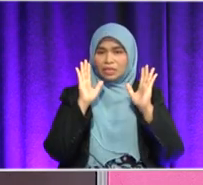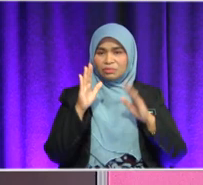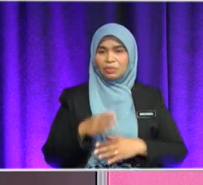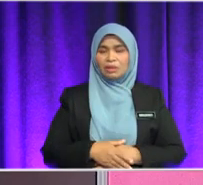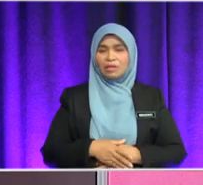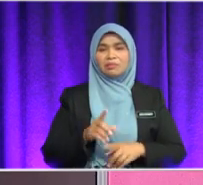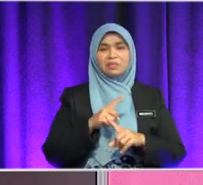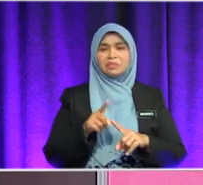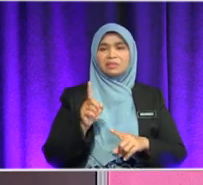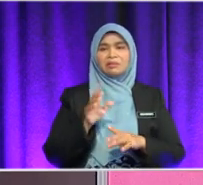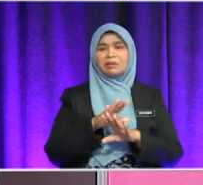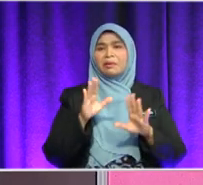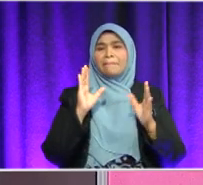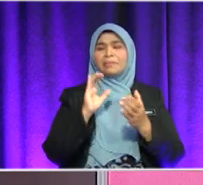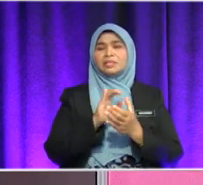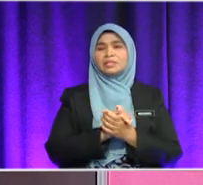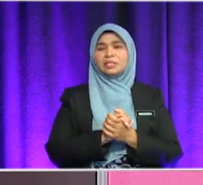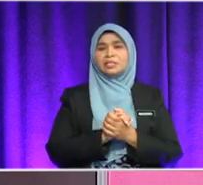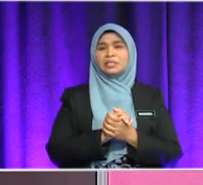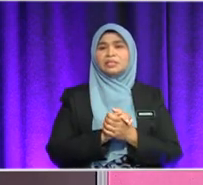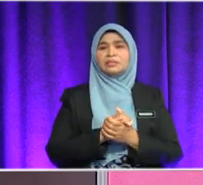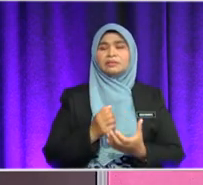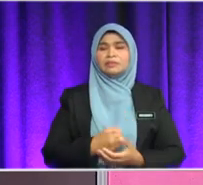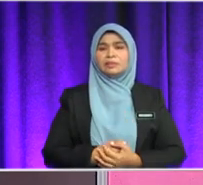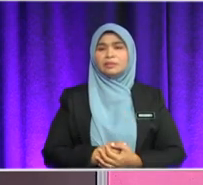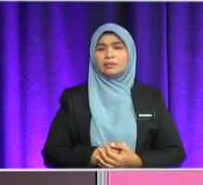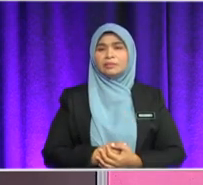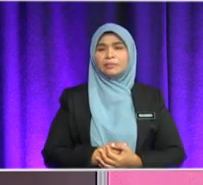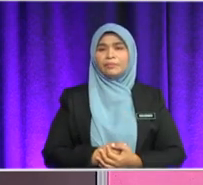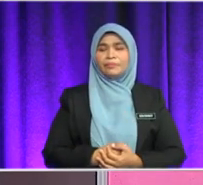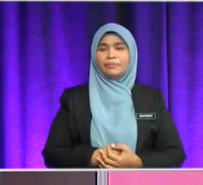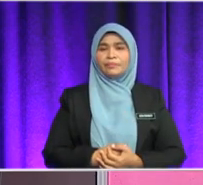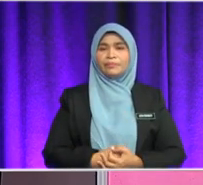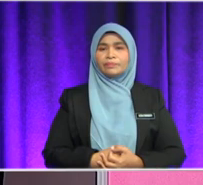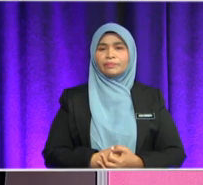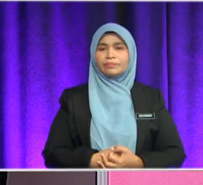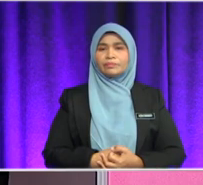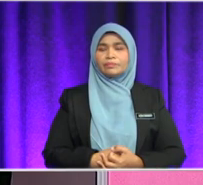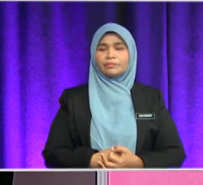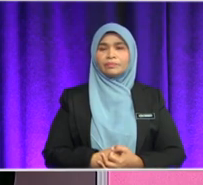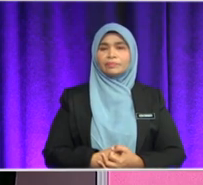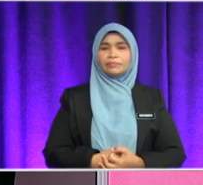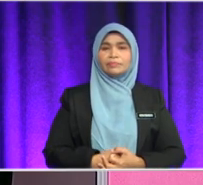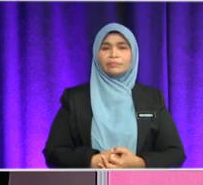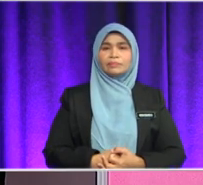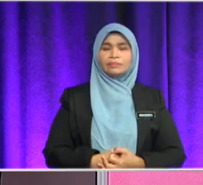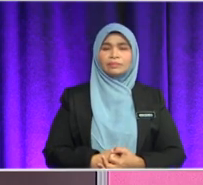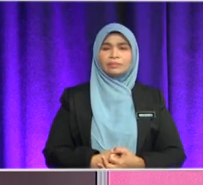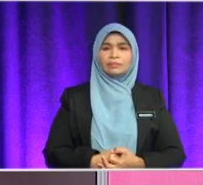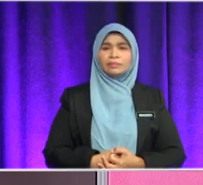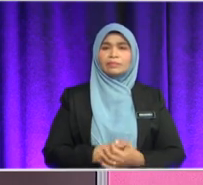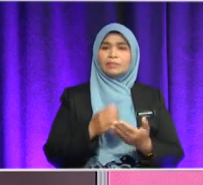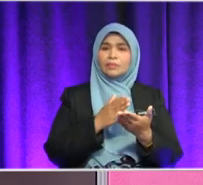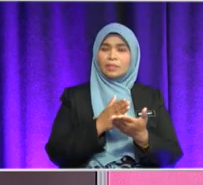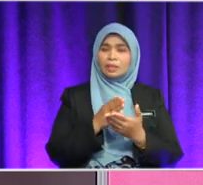tapi dia masih percaya masih belum pacaran syarat batal iman itu tadi yang seterusnya